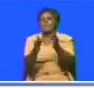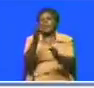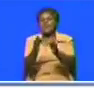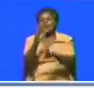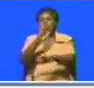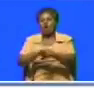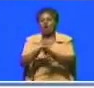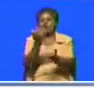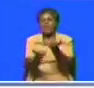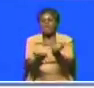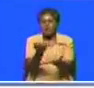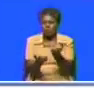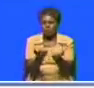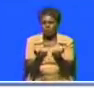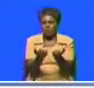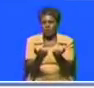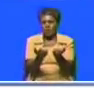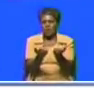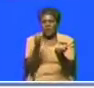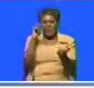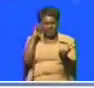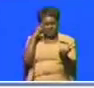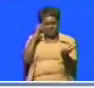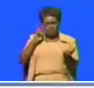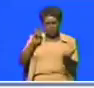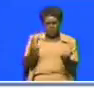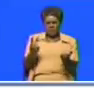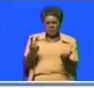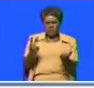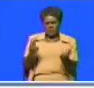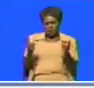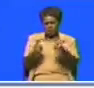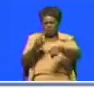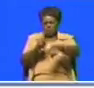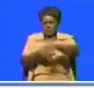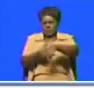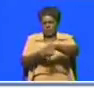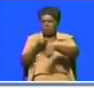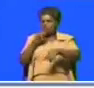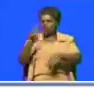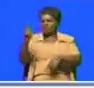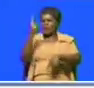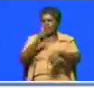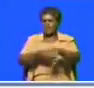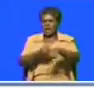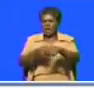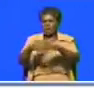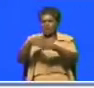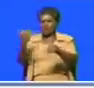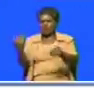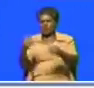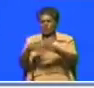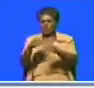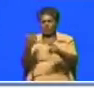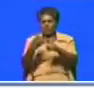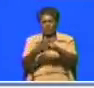ambayo imefanywa. Na nafikiri tumeona kwa kipindi kifupi kwamba si mara ya kwanza tumeona walinzi wakiondolewa kwa hawa